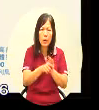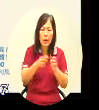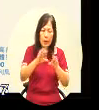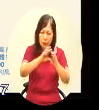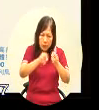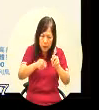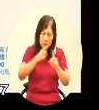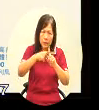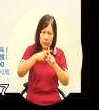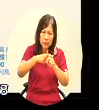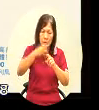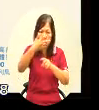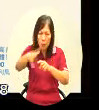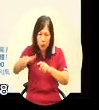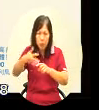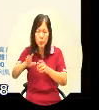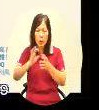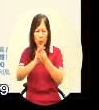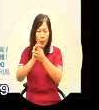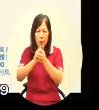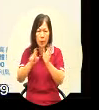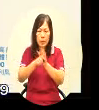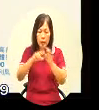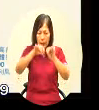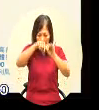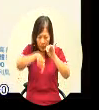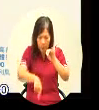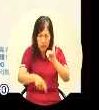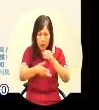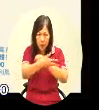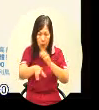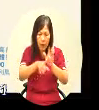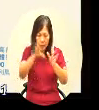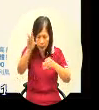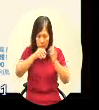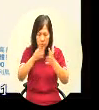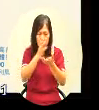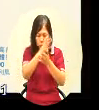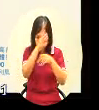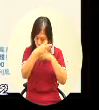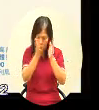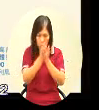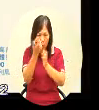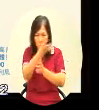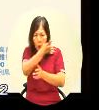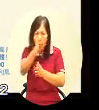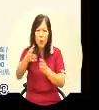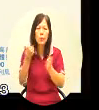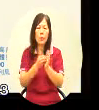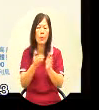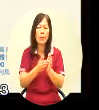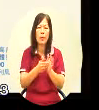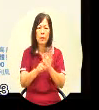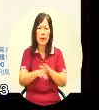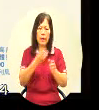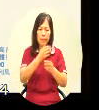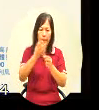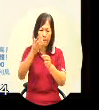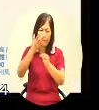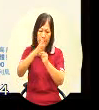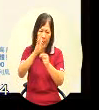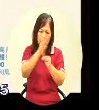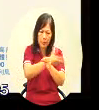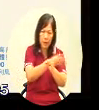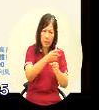质、水文相关的海底地形相关的资料背景做了一个调查。那大致上高雄的海岸由北到南可